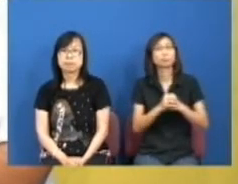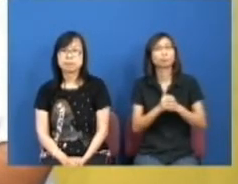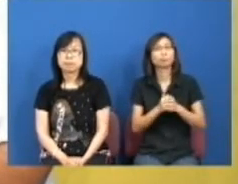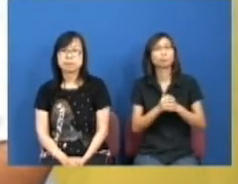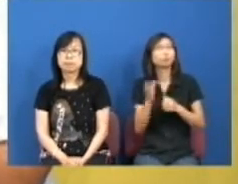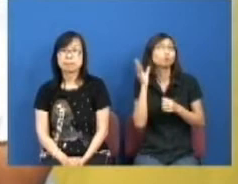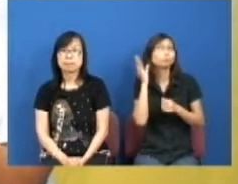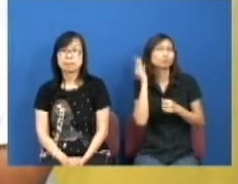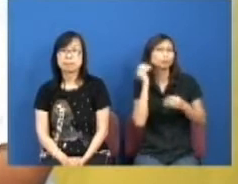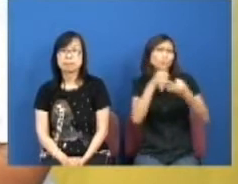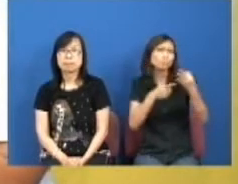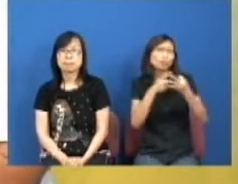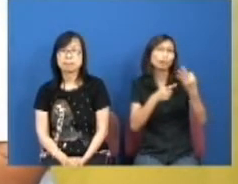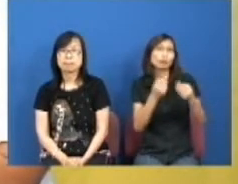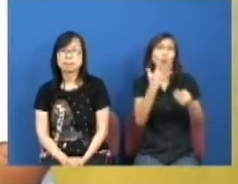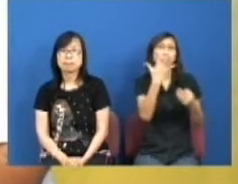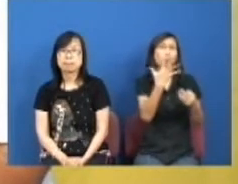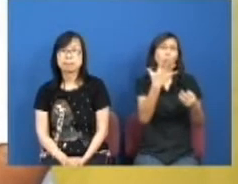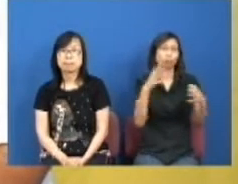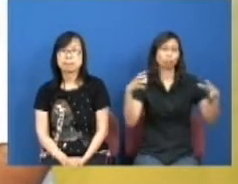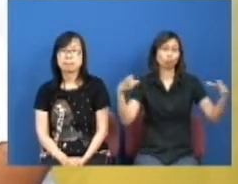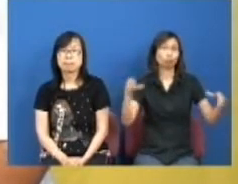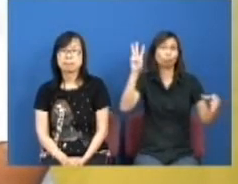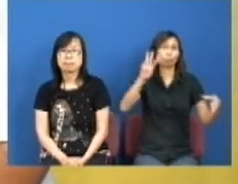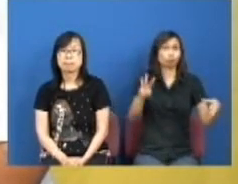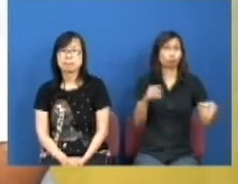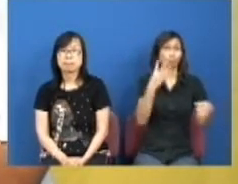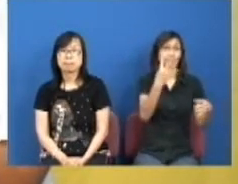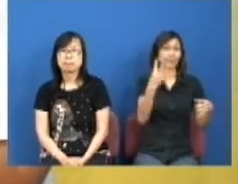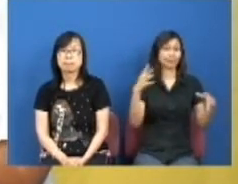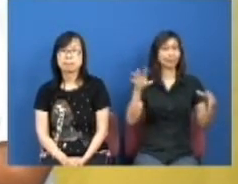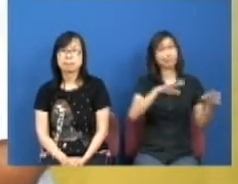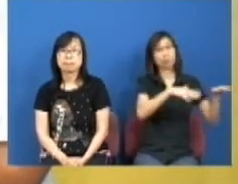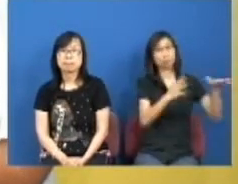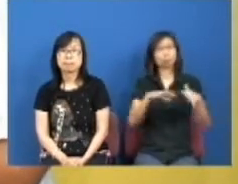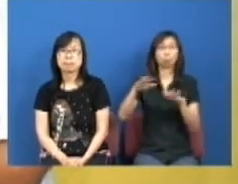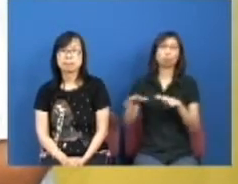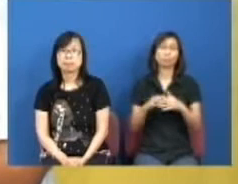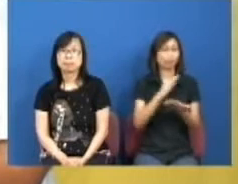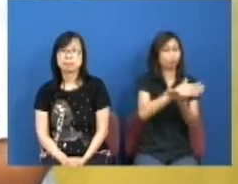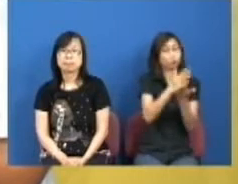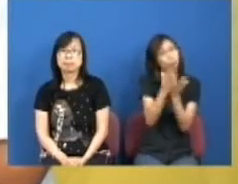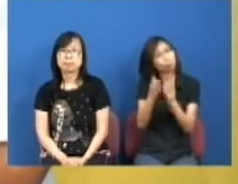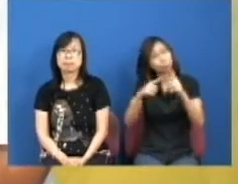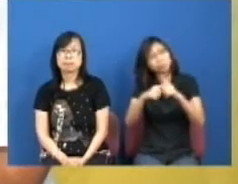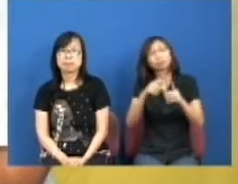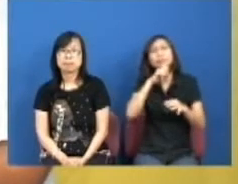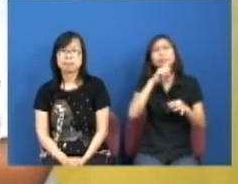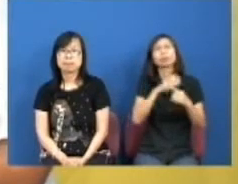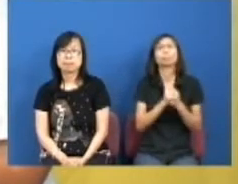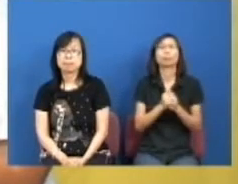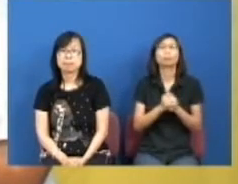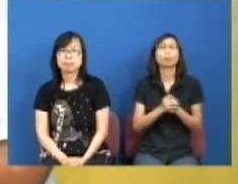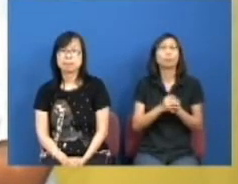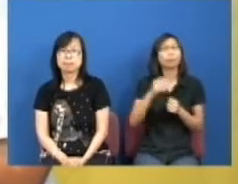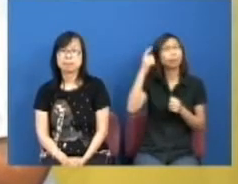啲叫做五湖四海、三山五岳，咩人都有啦。咁但係其實佢哋嗰個信念或者意識嚇，其實係咪真係咁強咧？